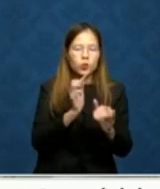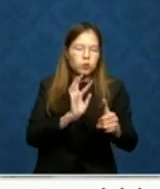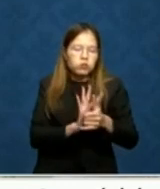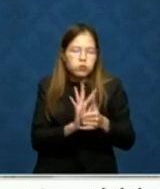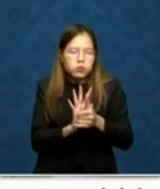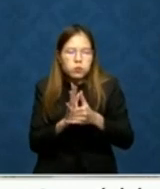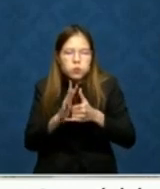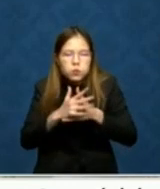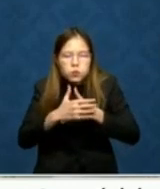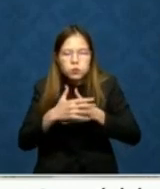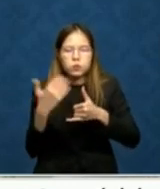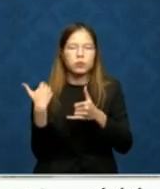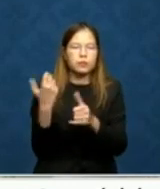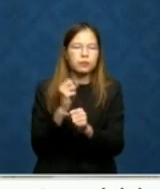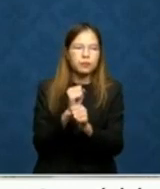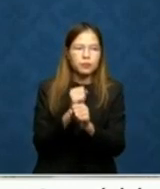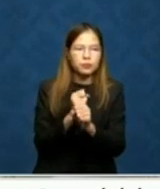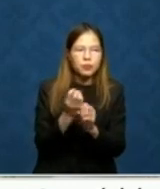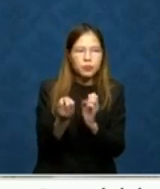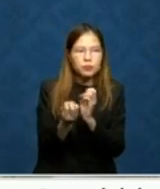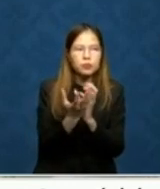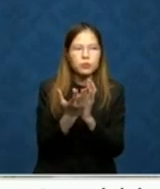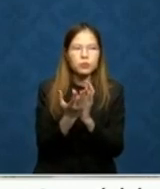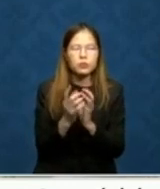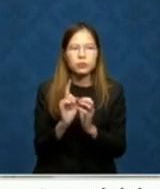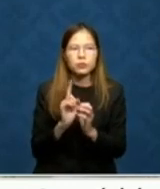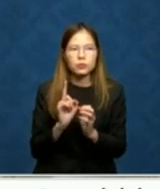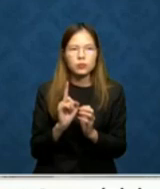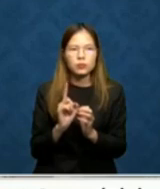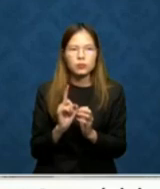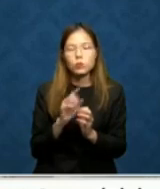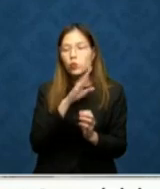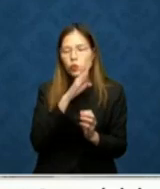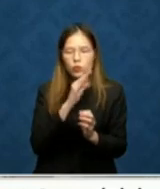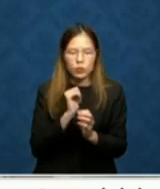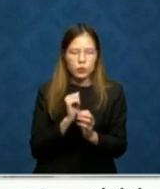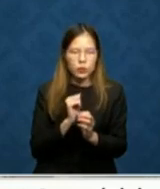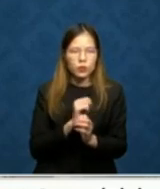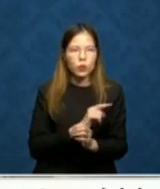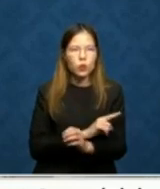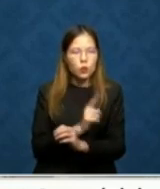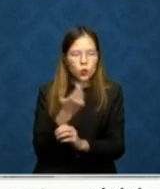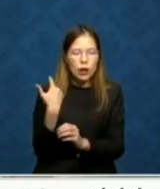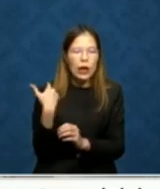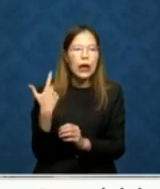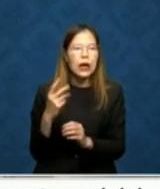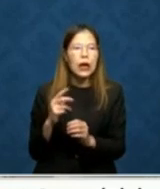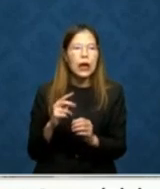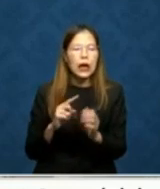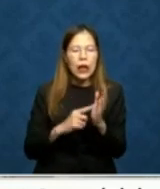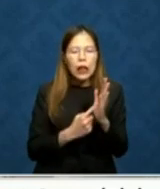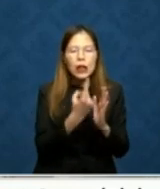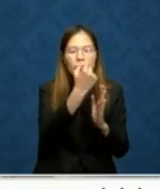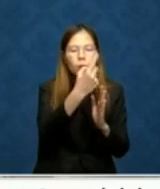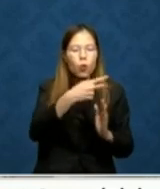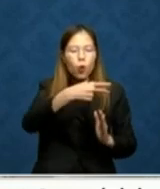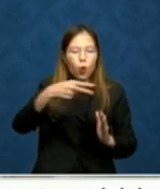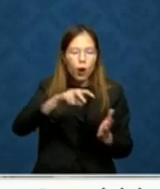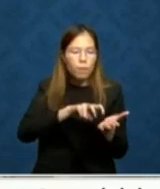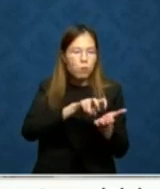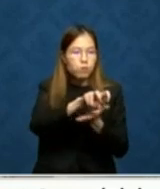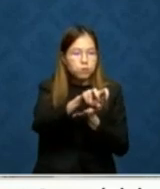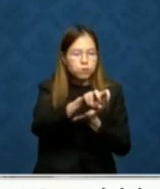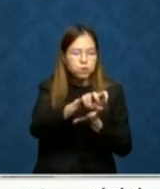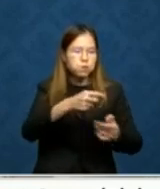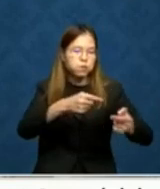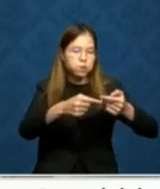พศการกระทำความเดือดร้อนรำคาญนั้นท่านประธานวันหนึ่งค่ะท่านประธานอาจจะเริ่มจากการแค่ส่งข้อความการส่งข้อ